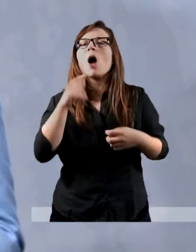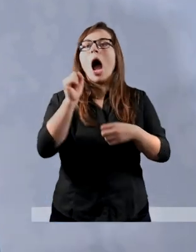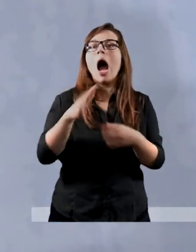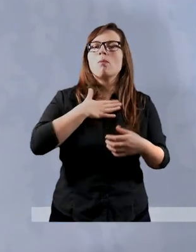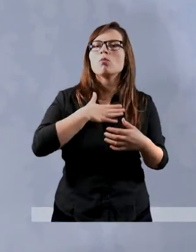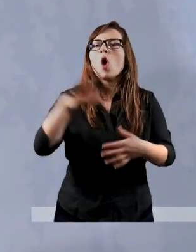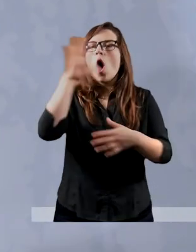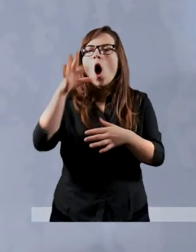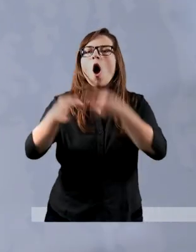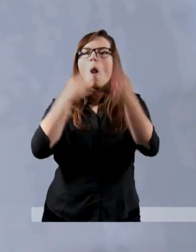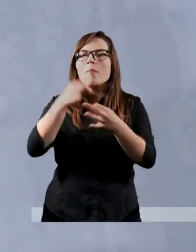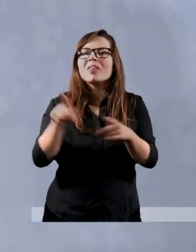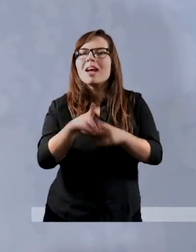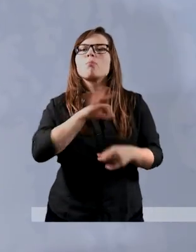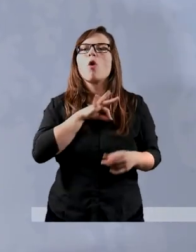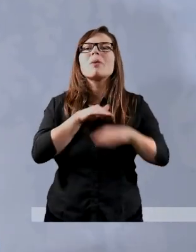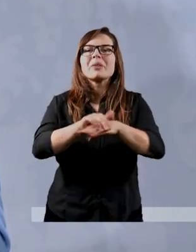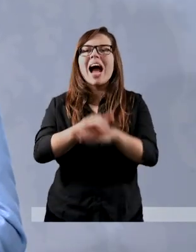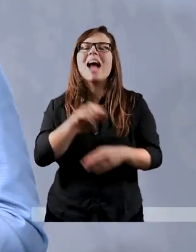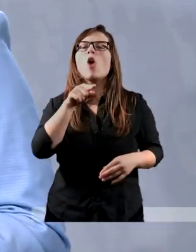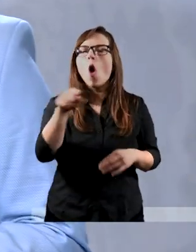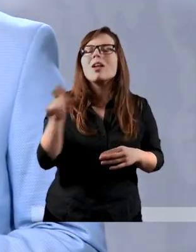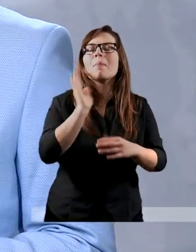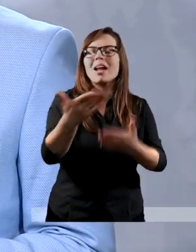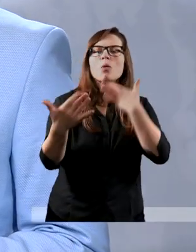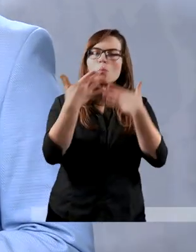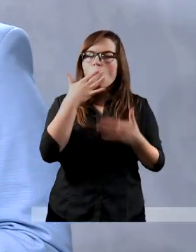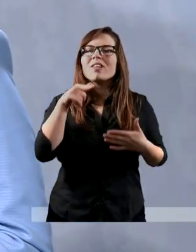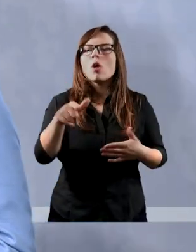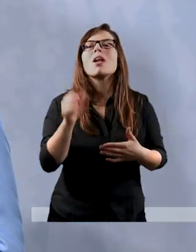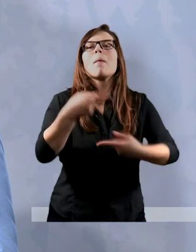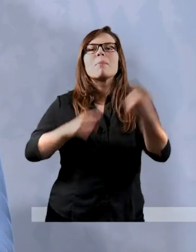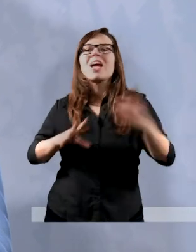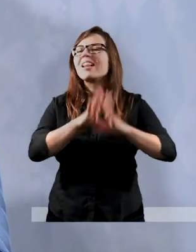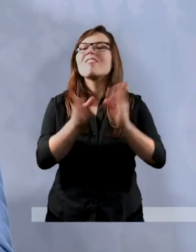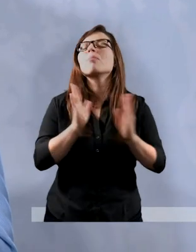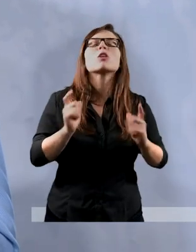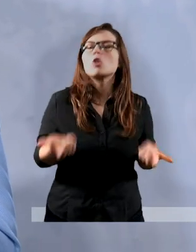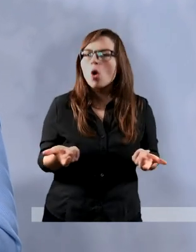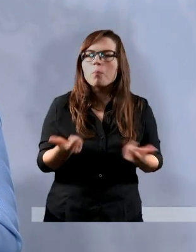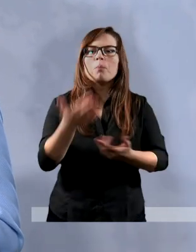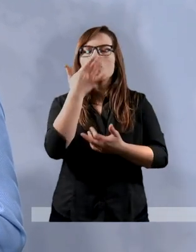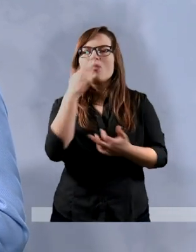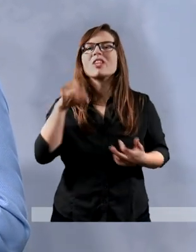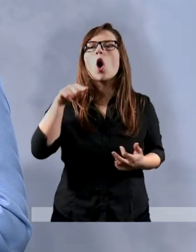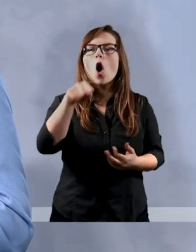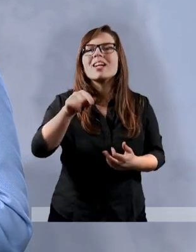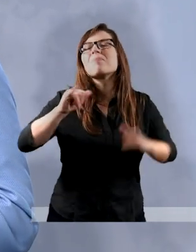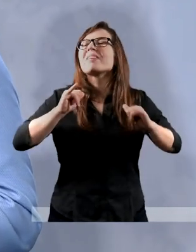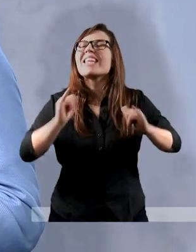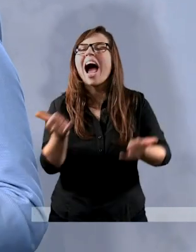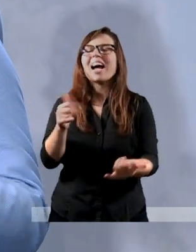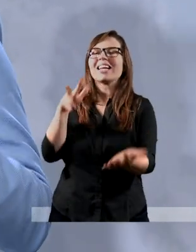tym właśnie opowiadam i o tym opowiadają również moi przyjaciele. O tym dzisiaj będziemy mówić, ale przede wszystkim będziemy mówić o tym,